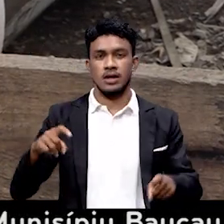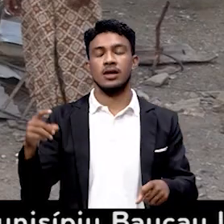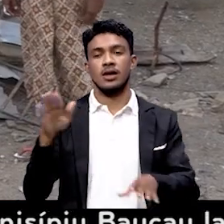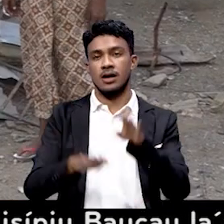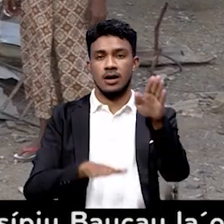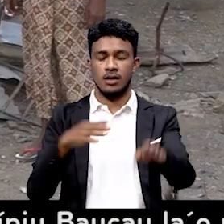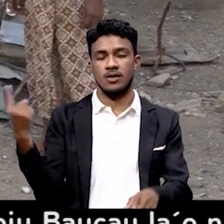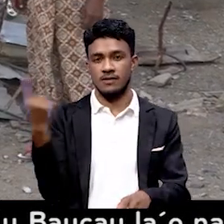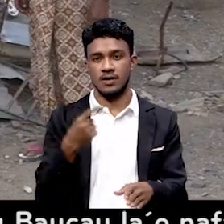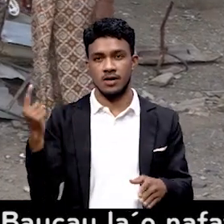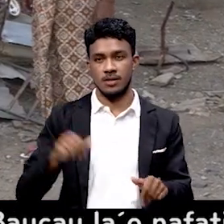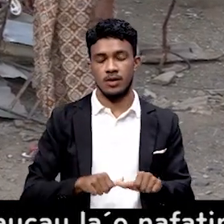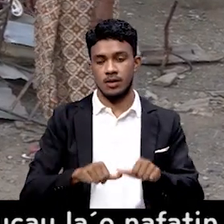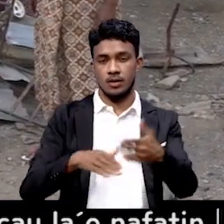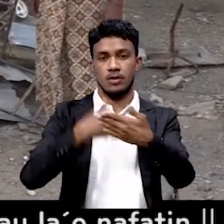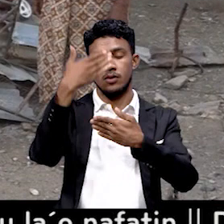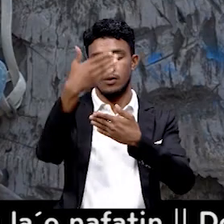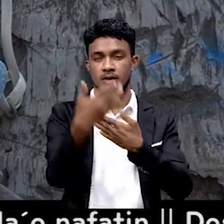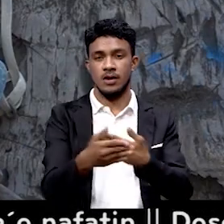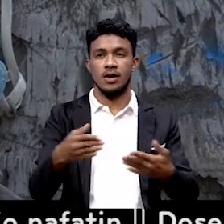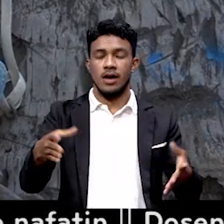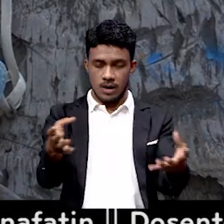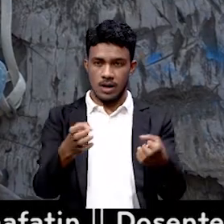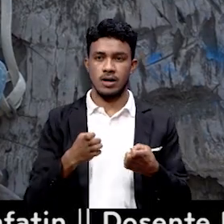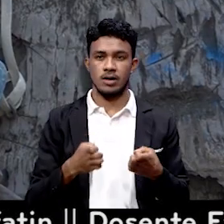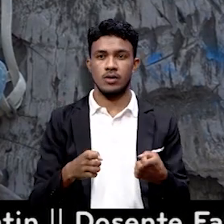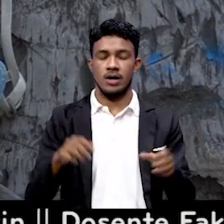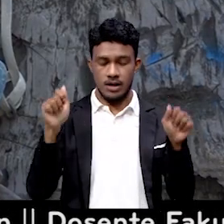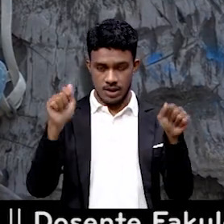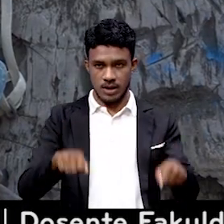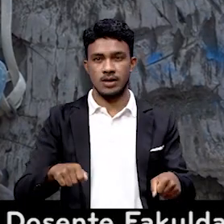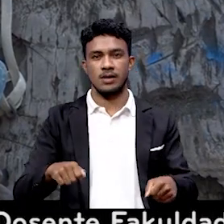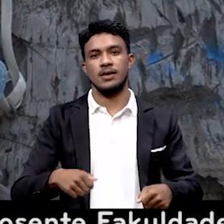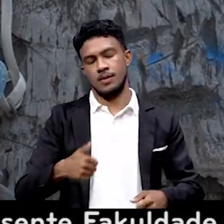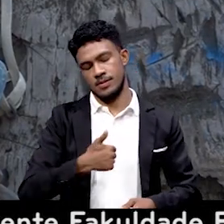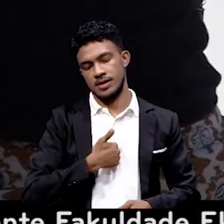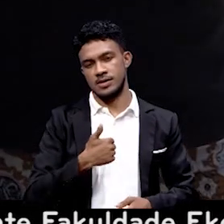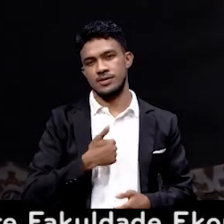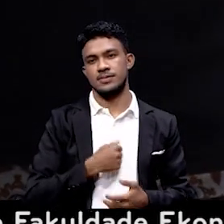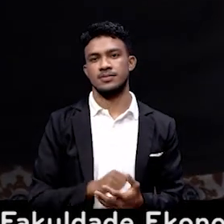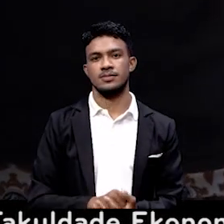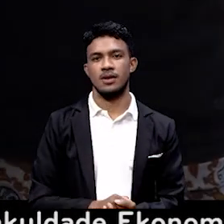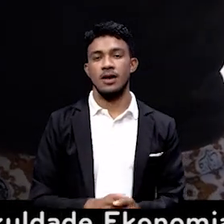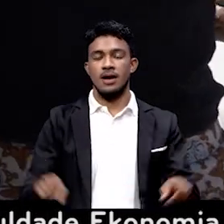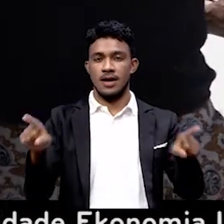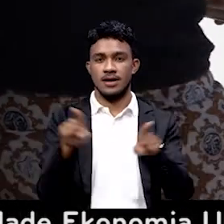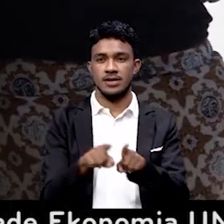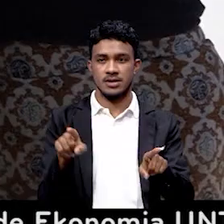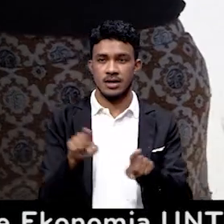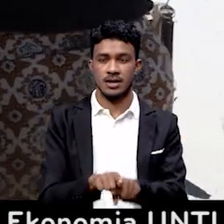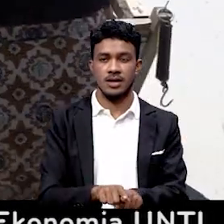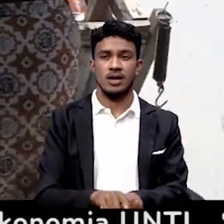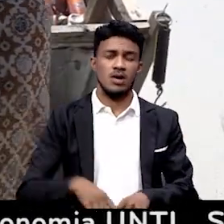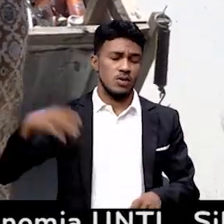ne ritmu hakara kalakohi tengki simu hodi halau ho pasensia. Hanesang nahatoran iha